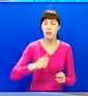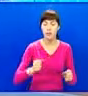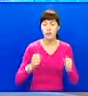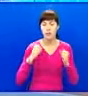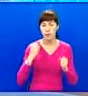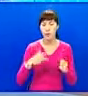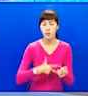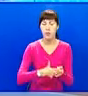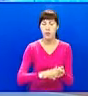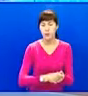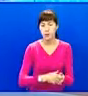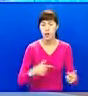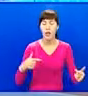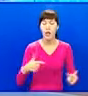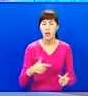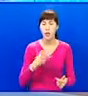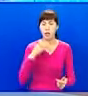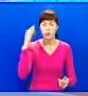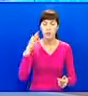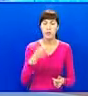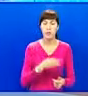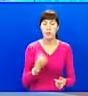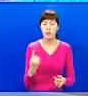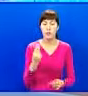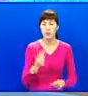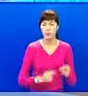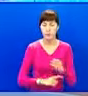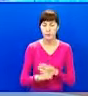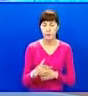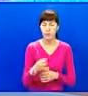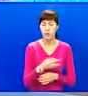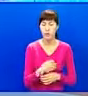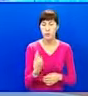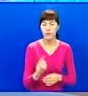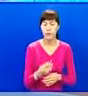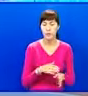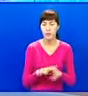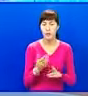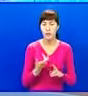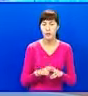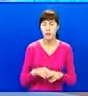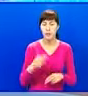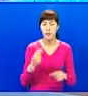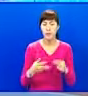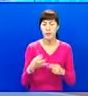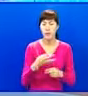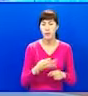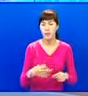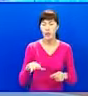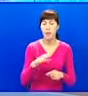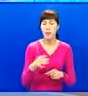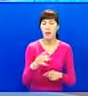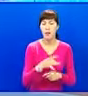спорт нашақорлыққа қарсы ұранымен оңтүстік Қазақстан облысы біріншілігі басталды. Өңірімізде алғаш рет өткізіліп отырған жарысқа облысымыздың